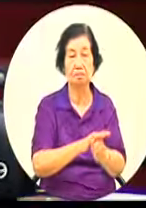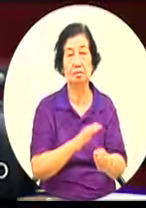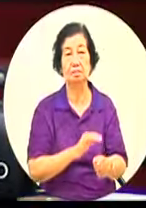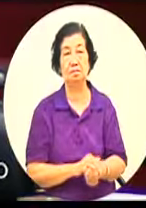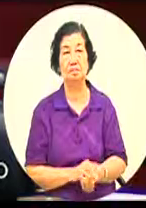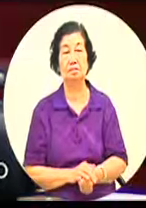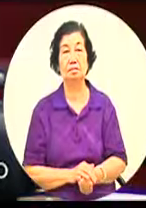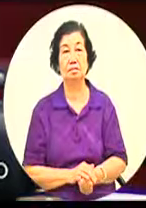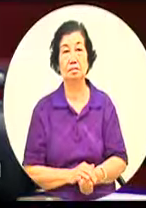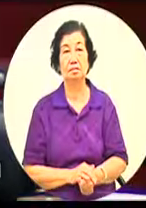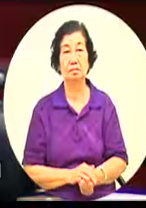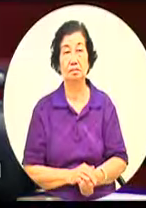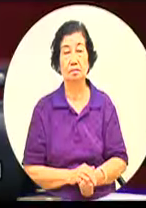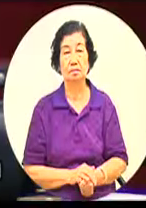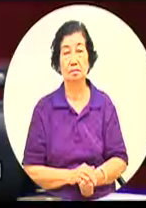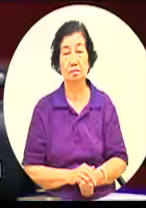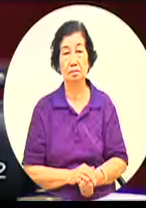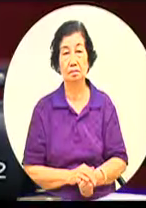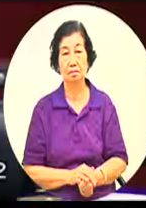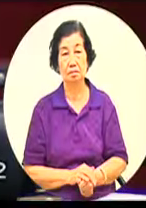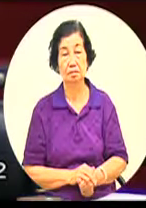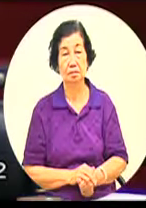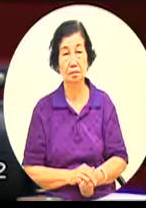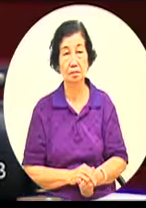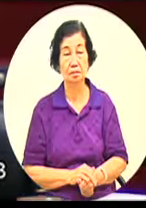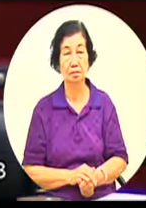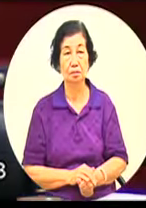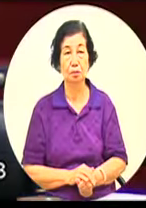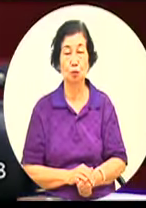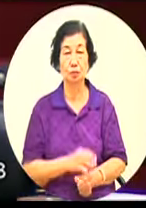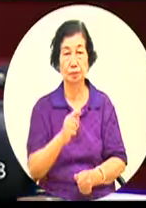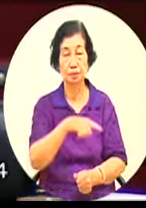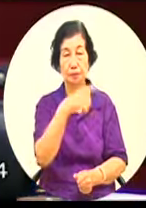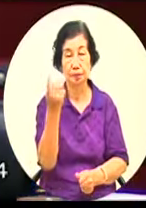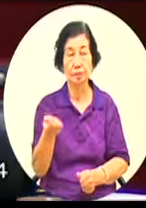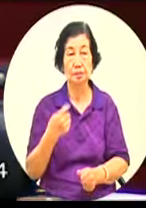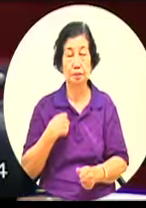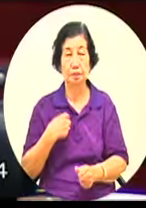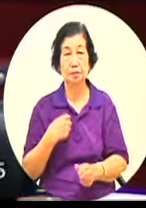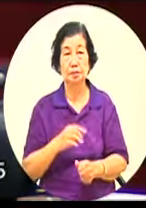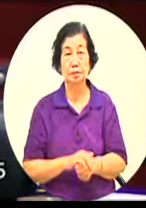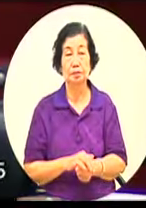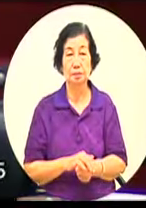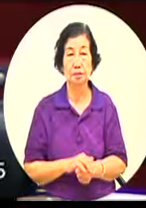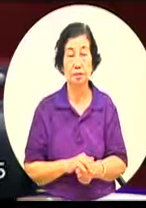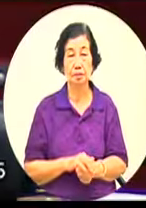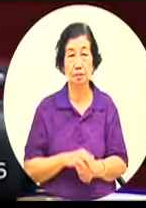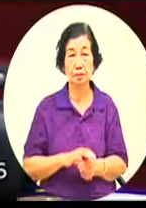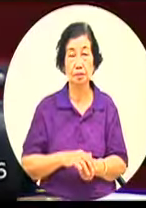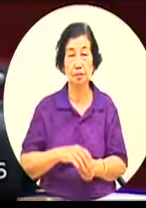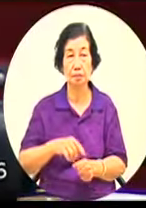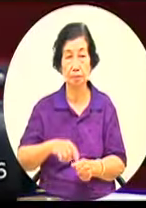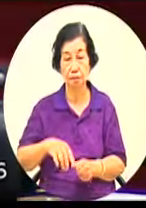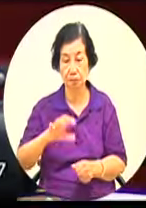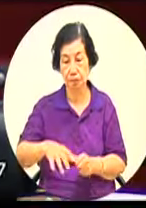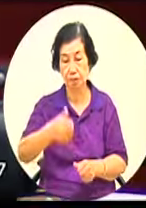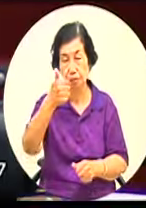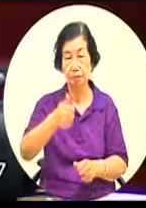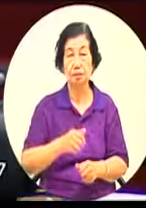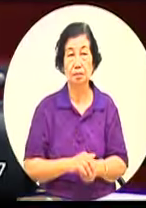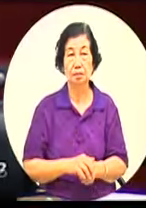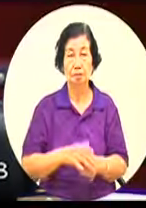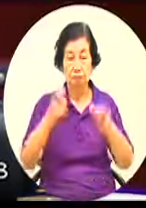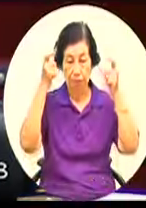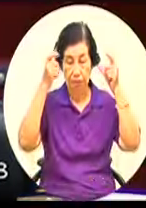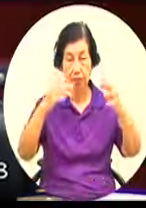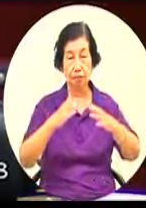研议，待会再让你们回答哈，谢谢。接着本席这边还要请教一下我们的体育处长。处长，我们高雄市其